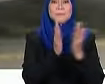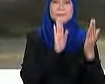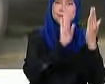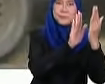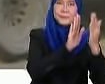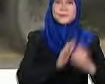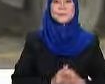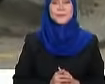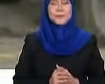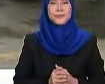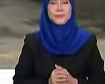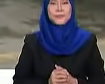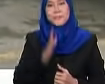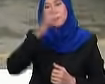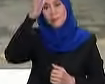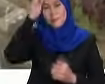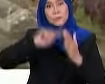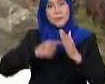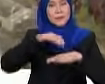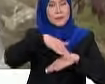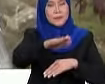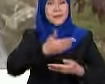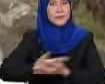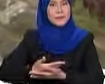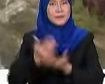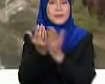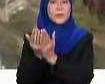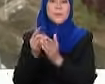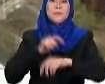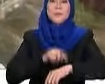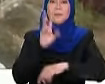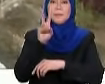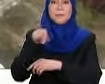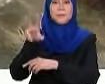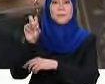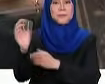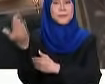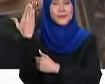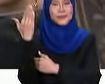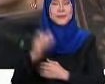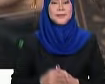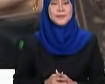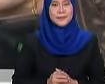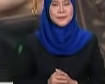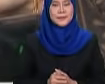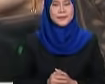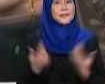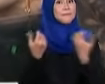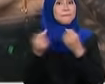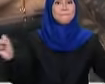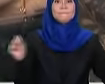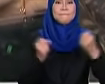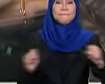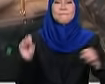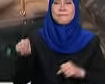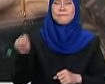bersemuka ibu-bapak kelihatan mulai menghantar anak-anak ke sekolah seawal 6 30 pagi banget bersedialah sudah